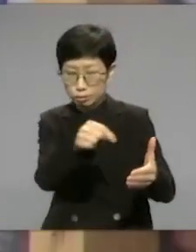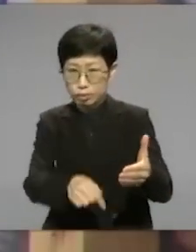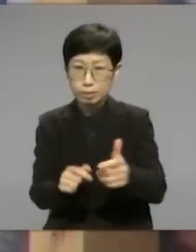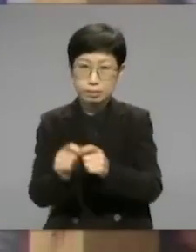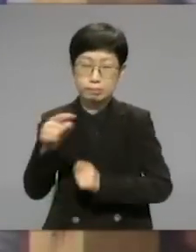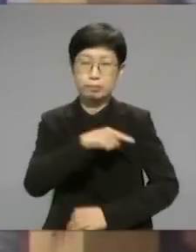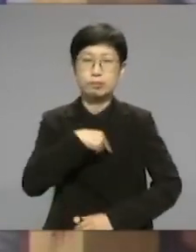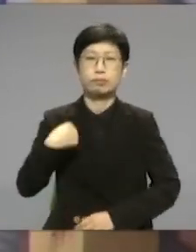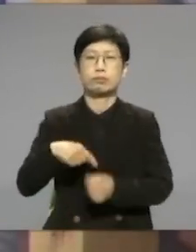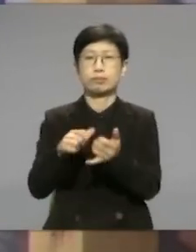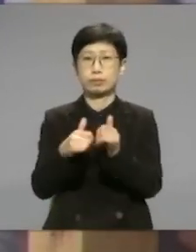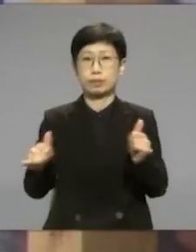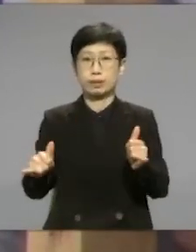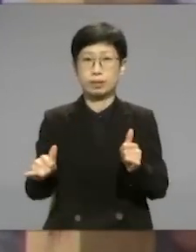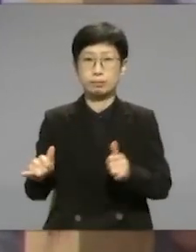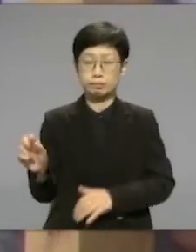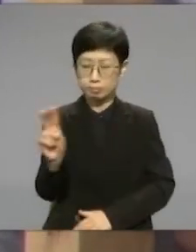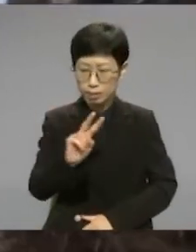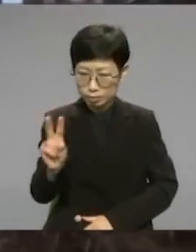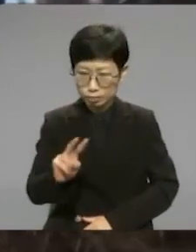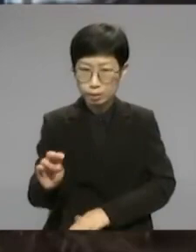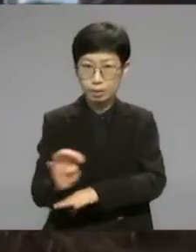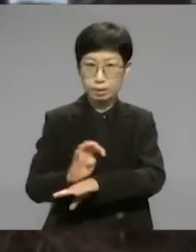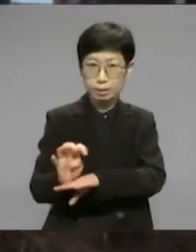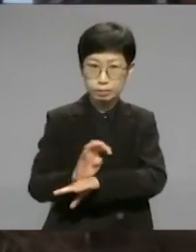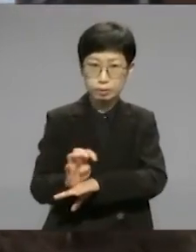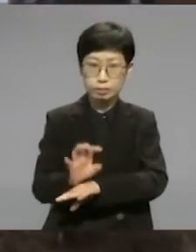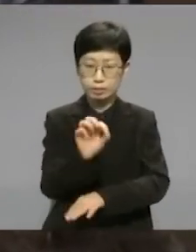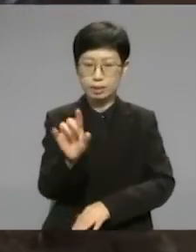상당수가 중국인으로 베네수엘라와 에콰도르,